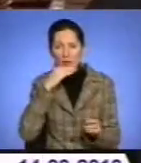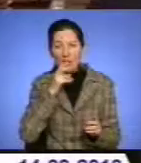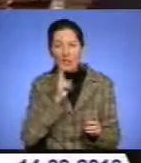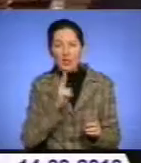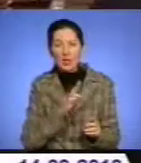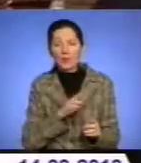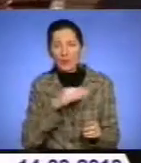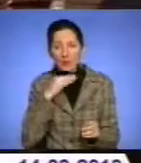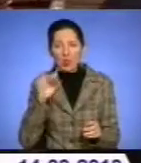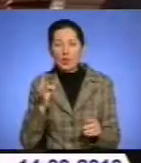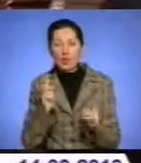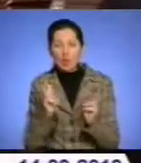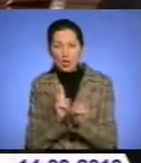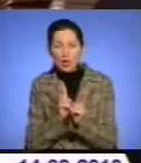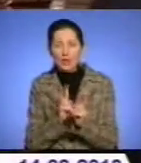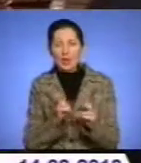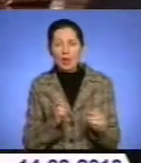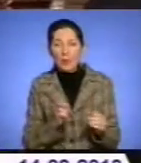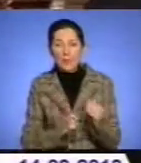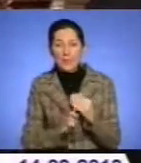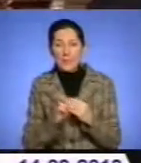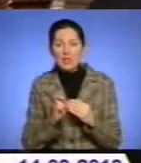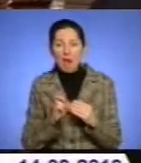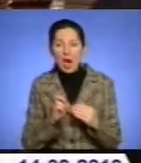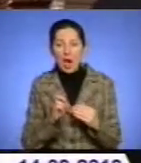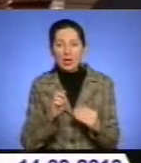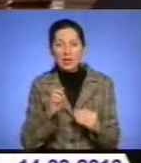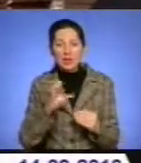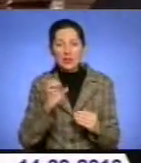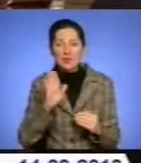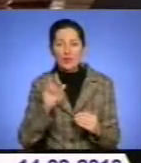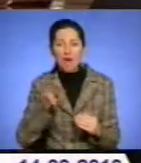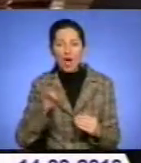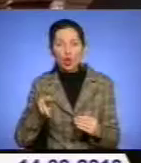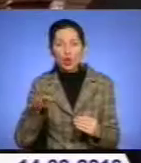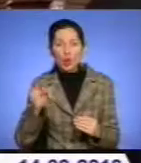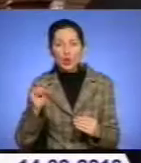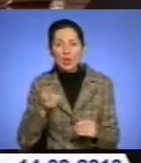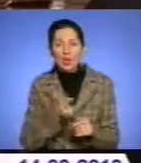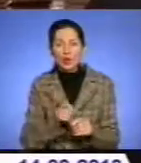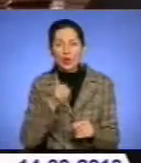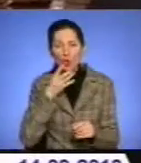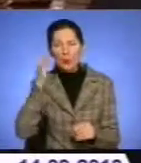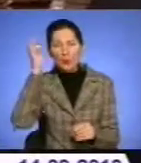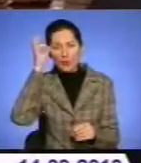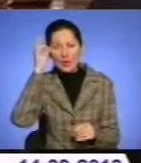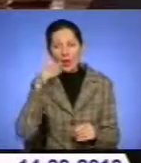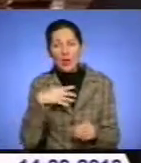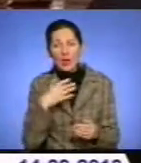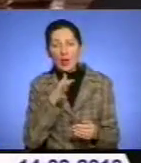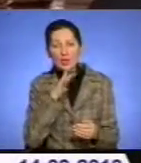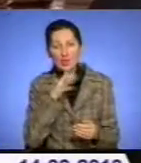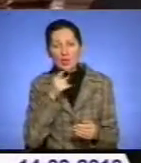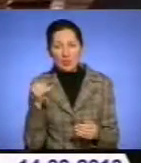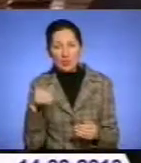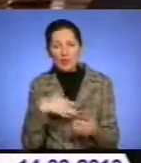неодноразово зустрічався патріарх Святослав, він собі дуже добре пригадував, як в часи свого навчання у